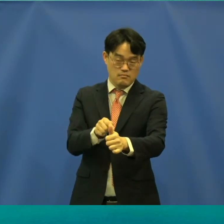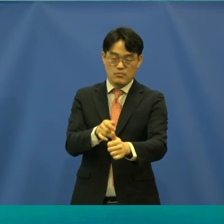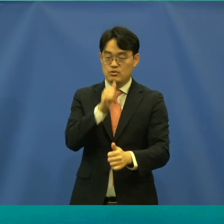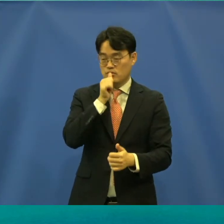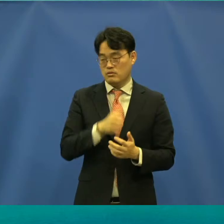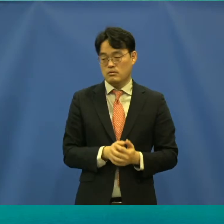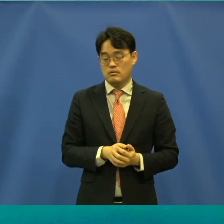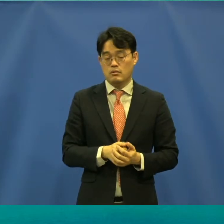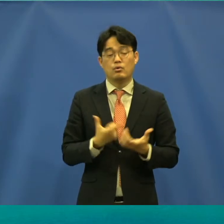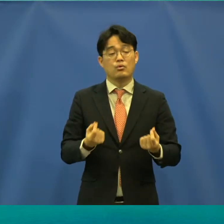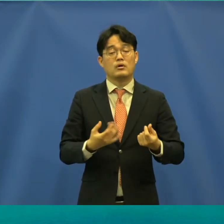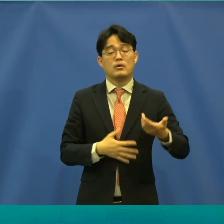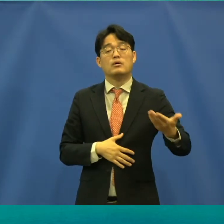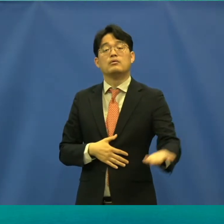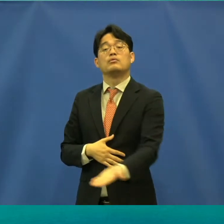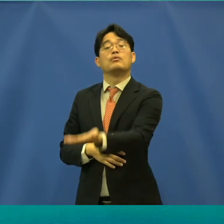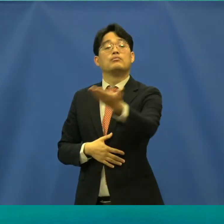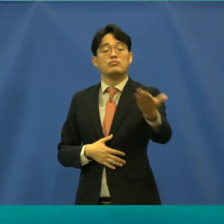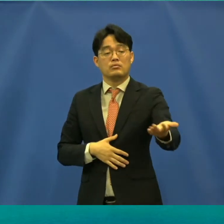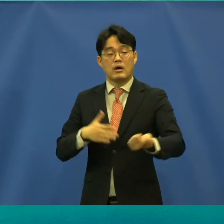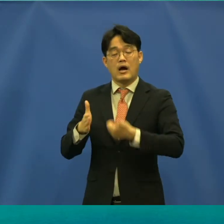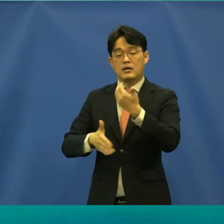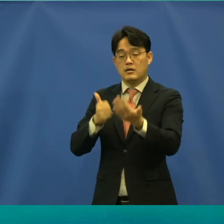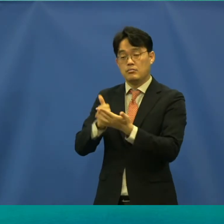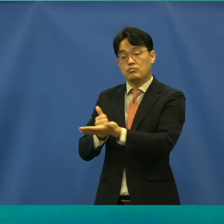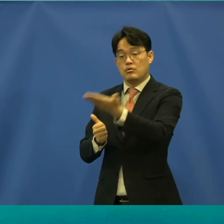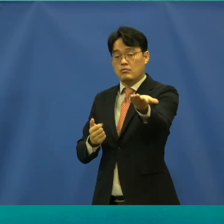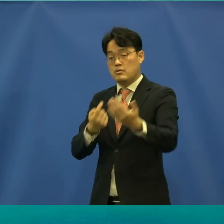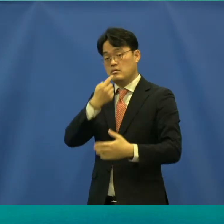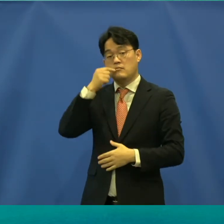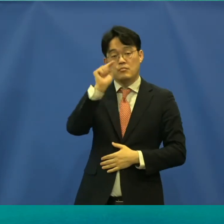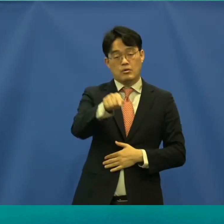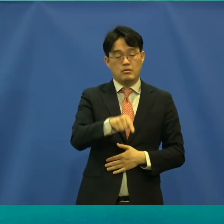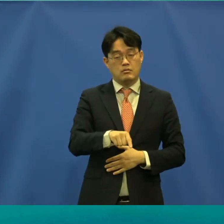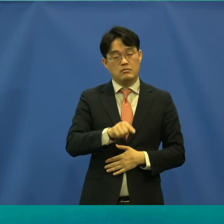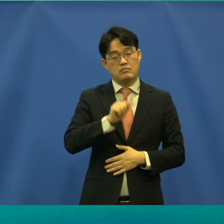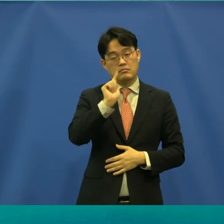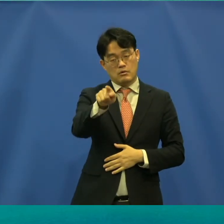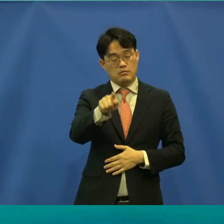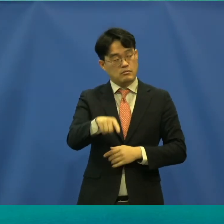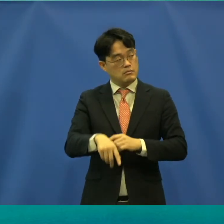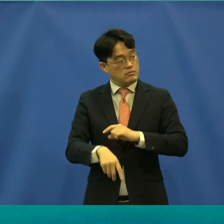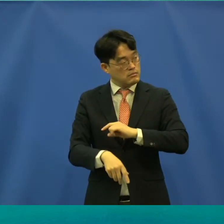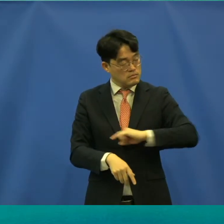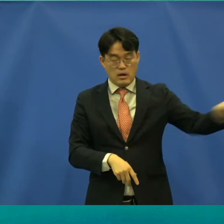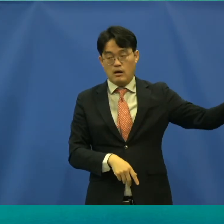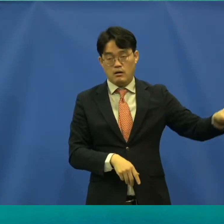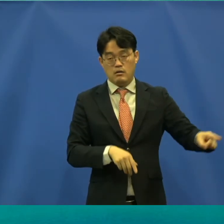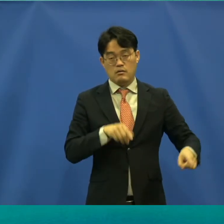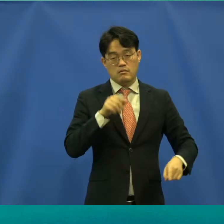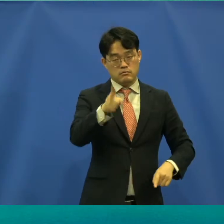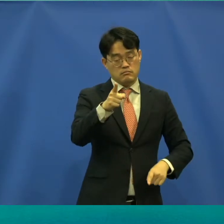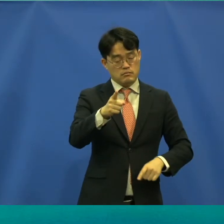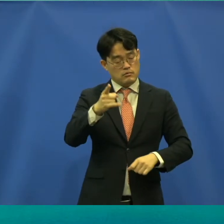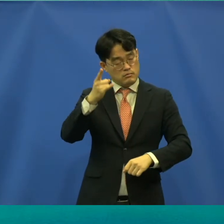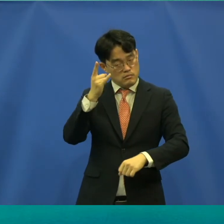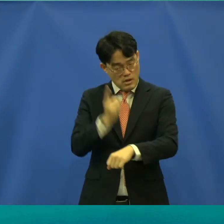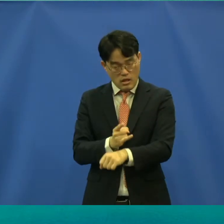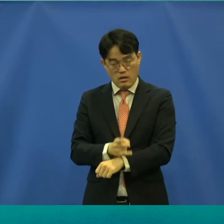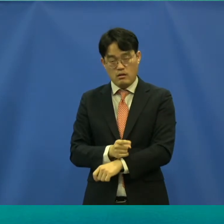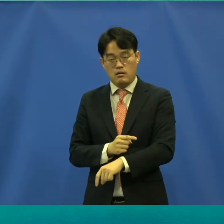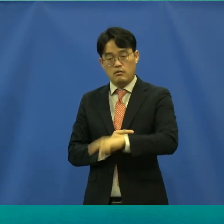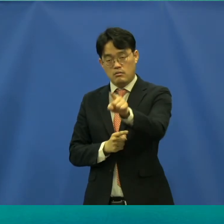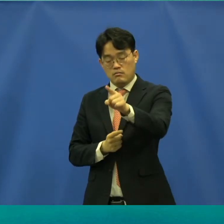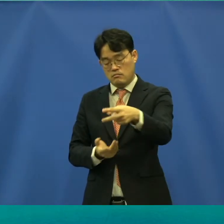그런데 왜 순종하지 못할까요? 우리는 뼛속까지 불순종이 몸에 배어 있기 때문이에요.